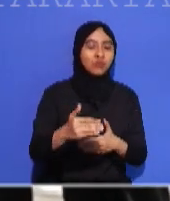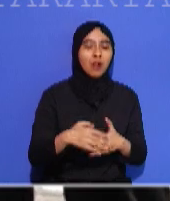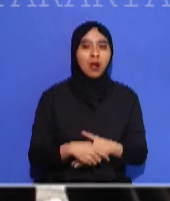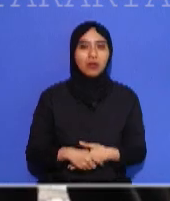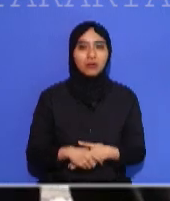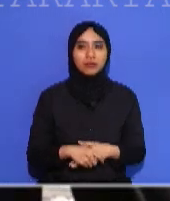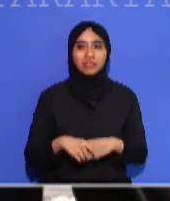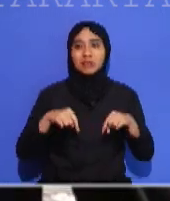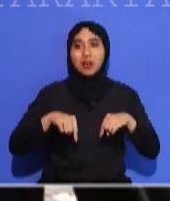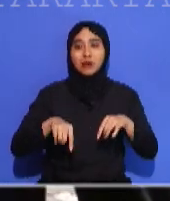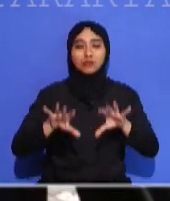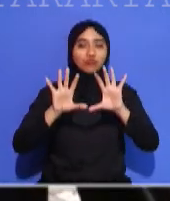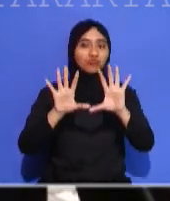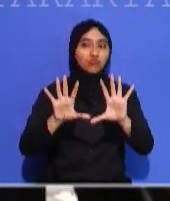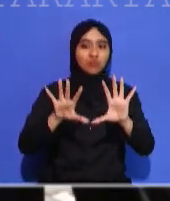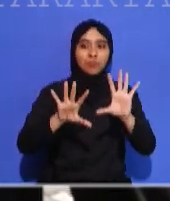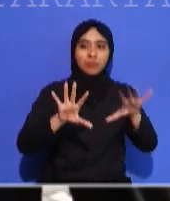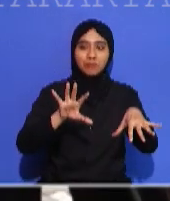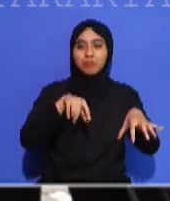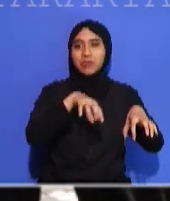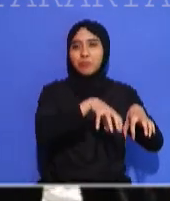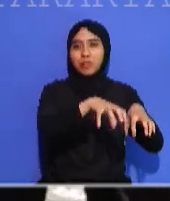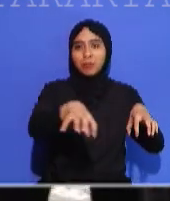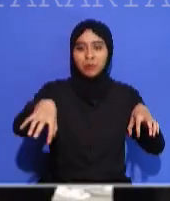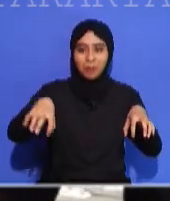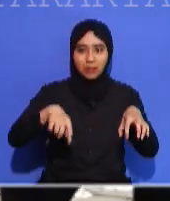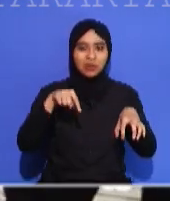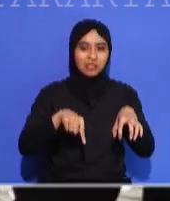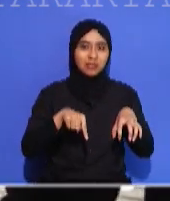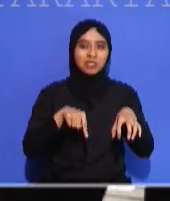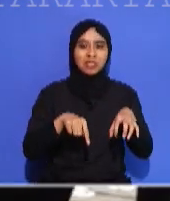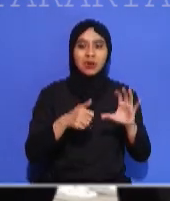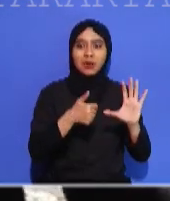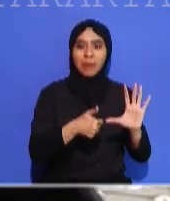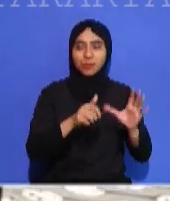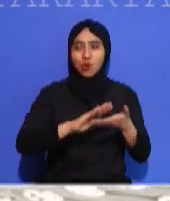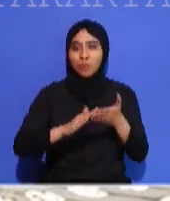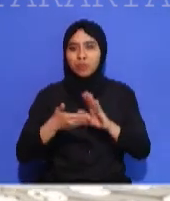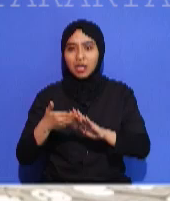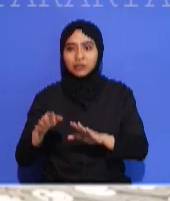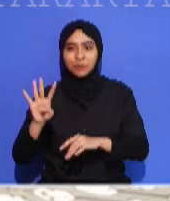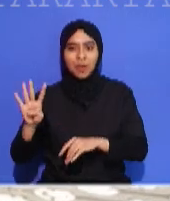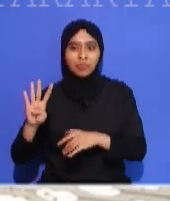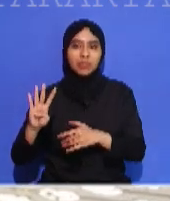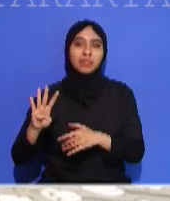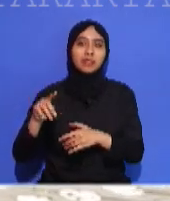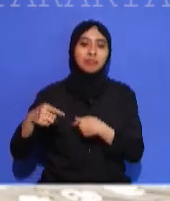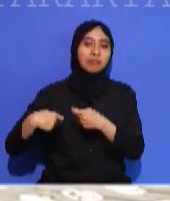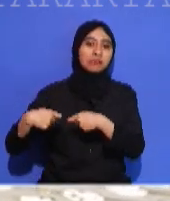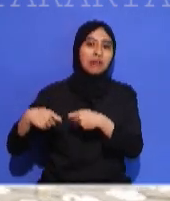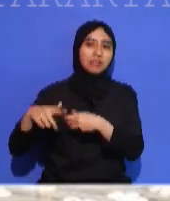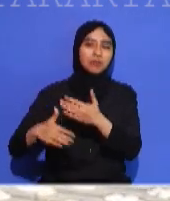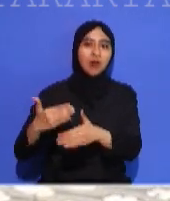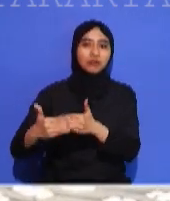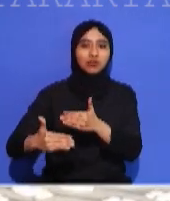ada 10 tenan dan itu tuh terdiri dari enam komunitas dan juga empat pelaku bisnis sustainability seperti itu